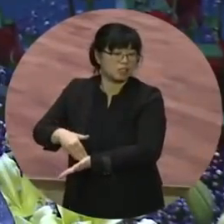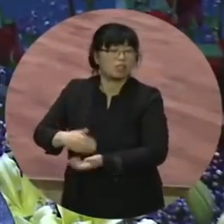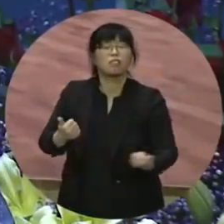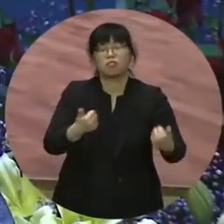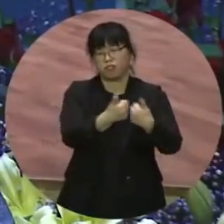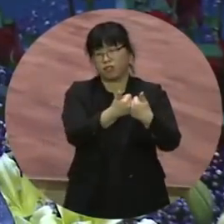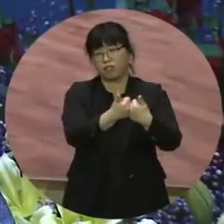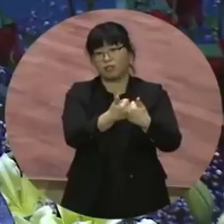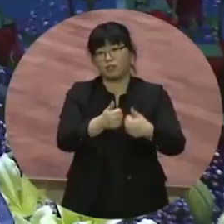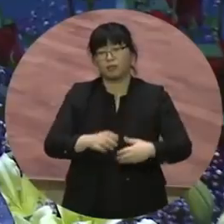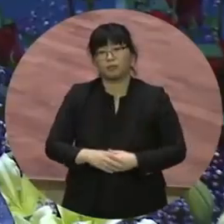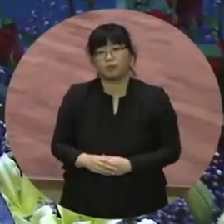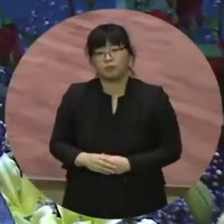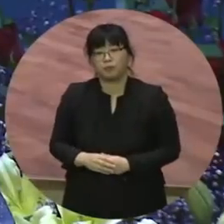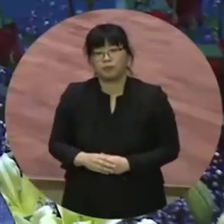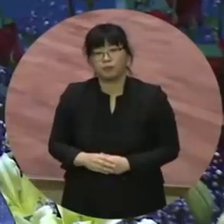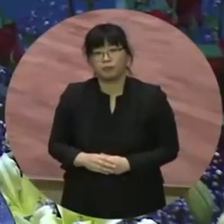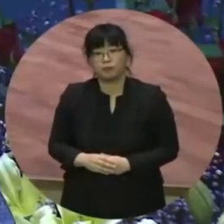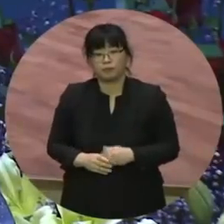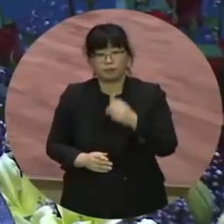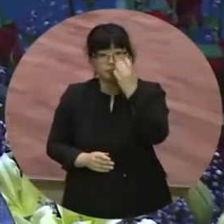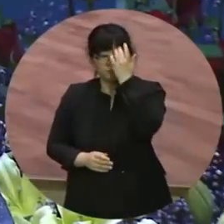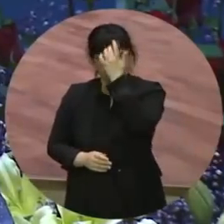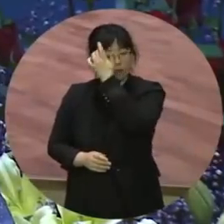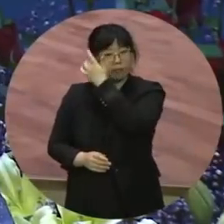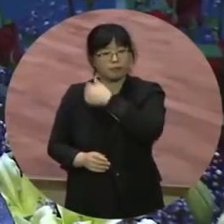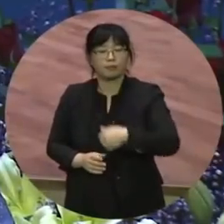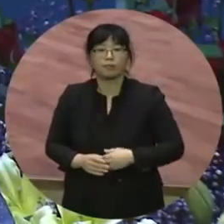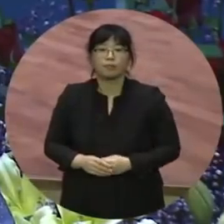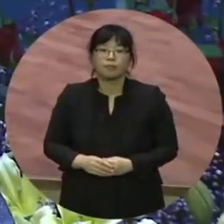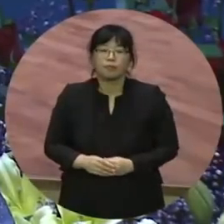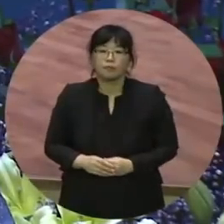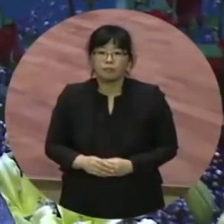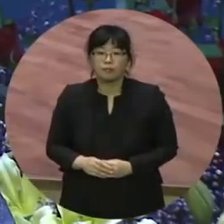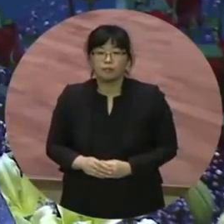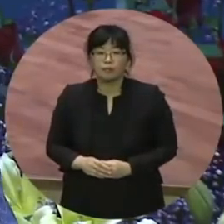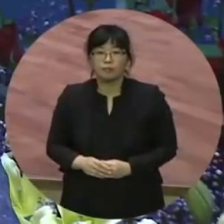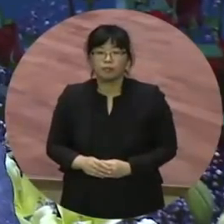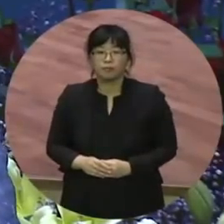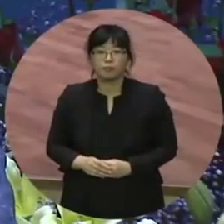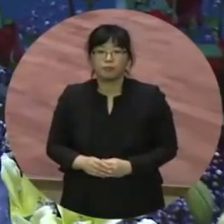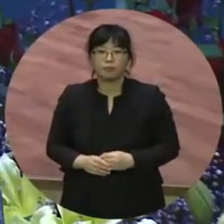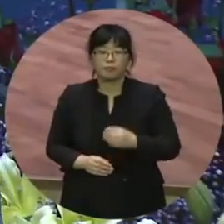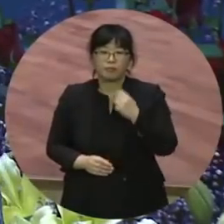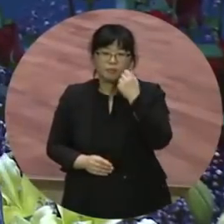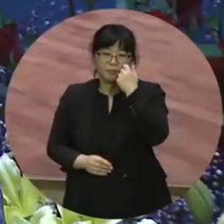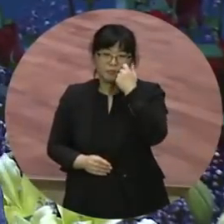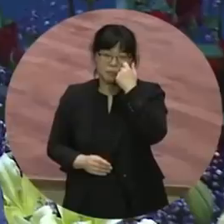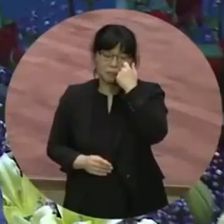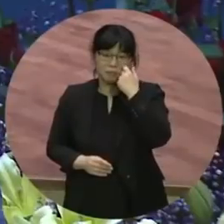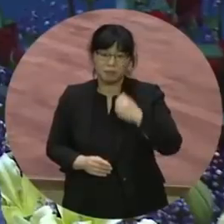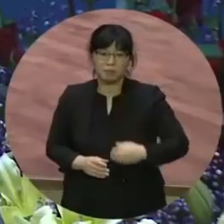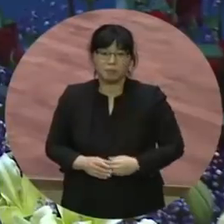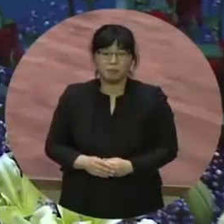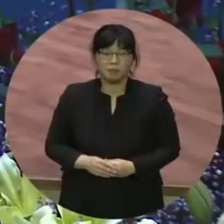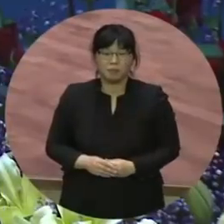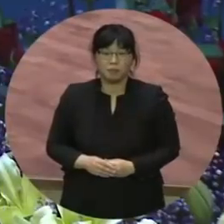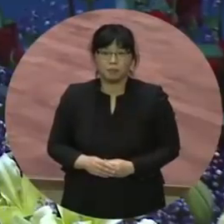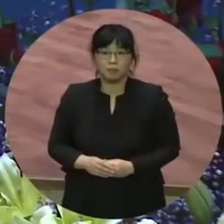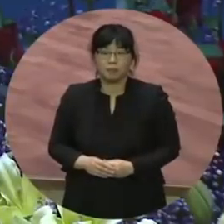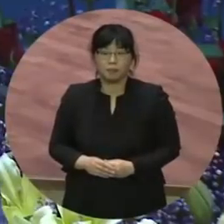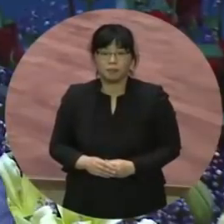하는 말이 있습니다. 이 주어진 상황에 대해서 자꾸 회피하는 것이 아니라 부딪혀 봐야 하는 그런 뜻이에요.